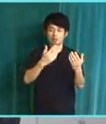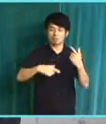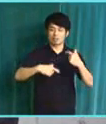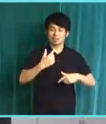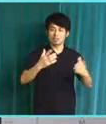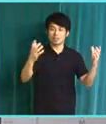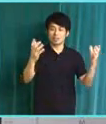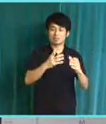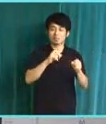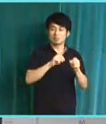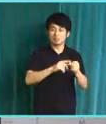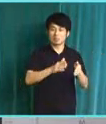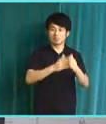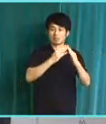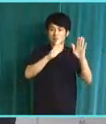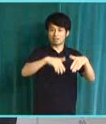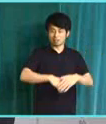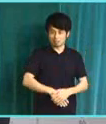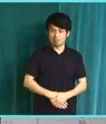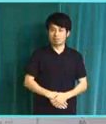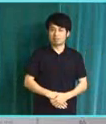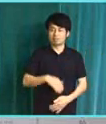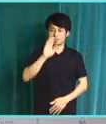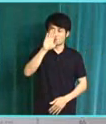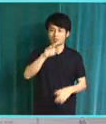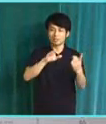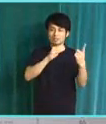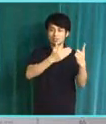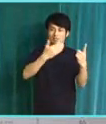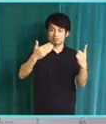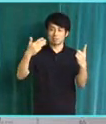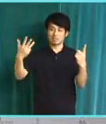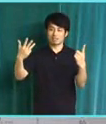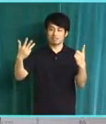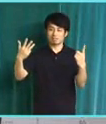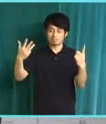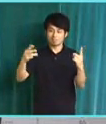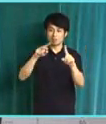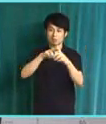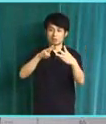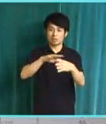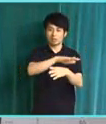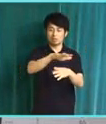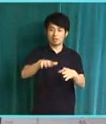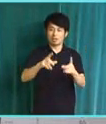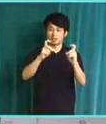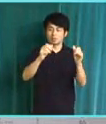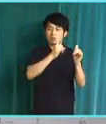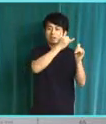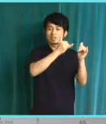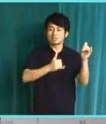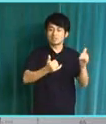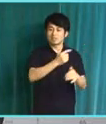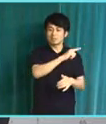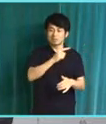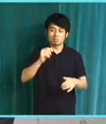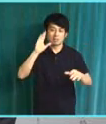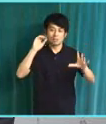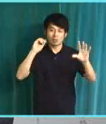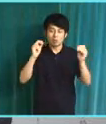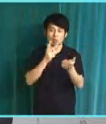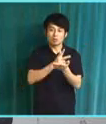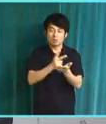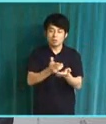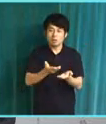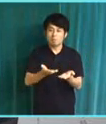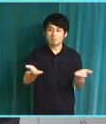として建てられたんですけれども、うん、その後1998年に小田原城歴史見聞館ということで生まれ変わりました。で、それまで